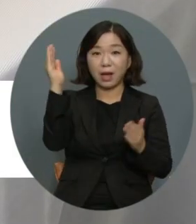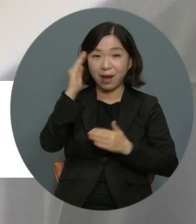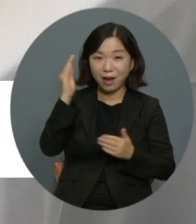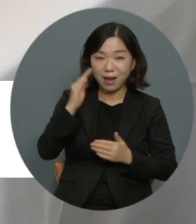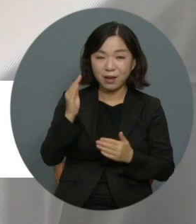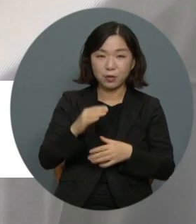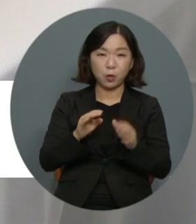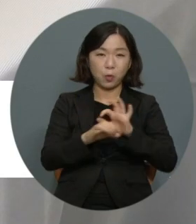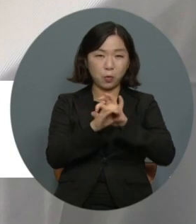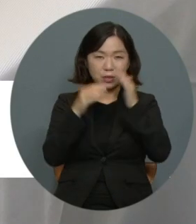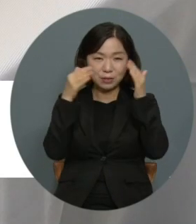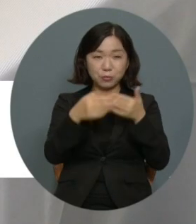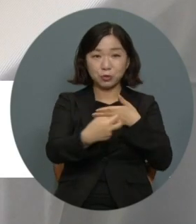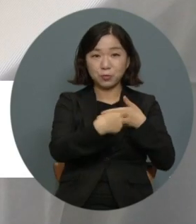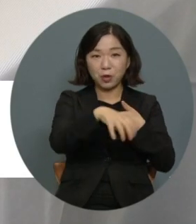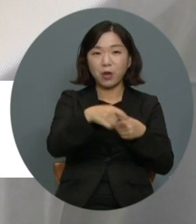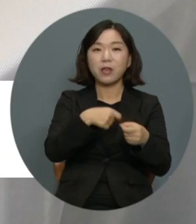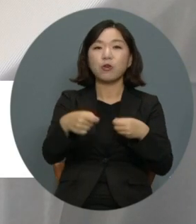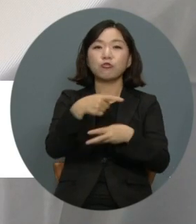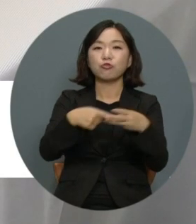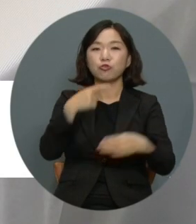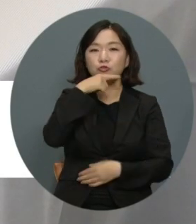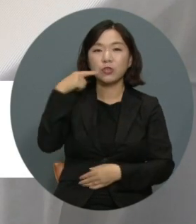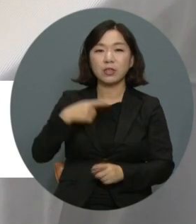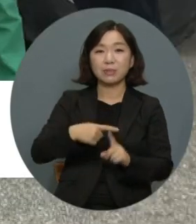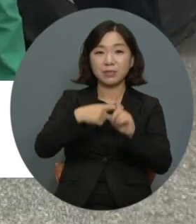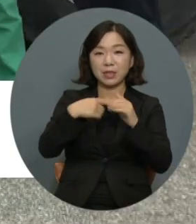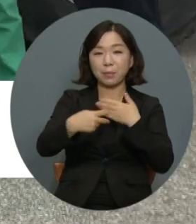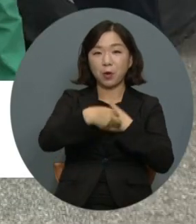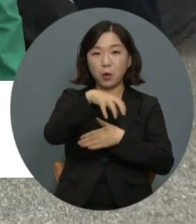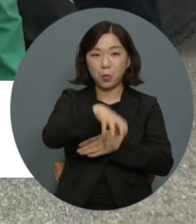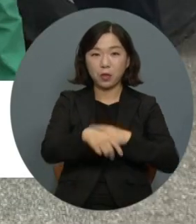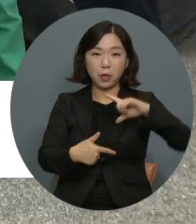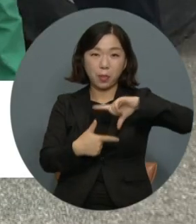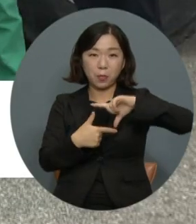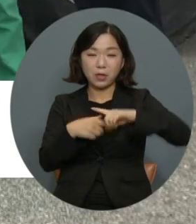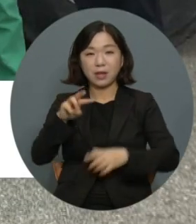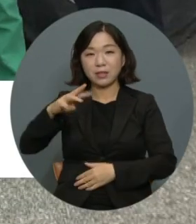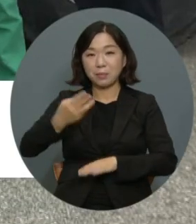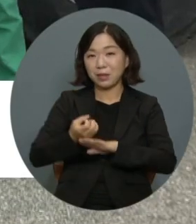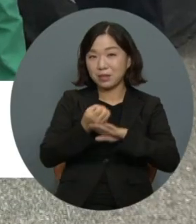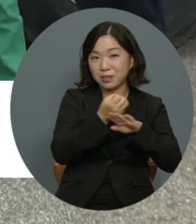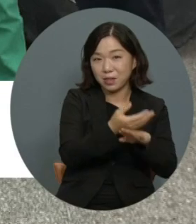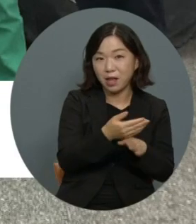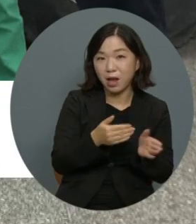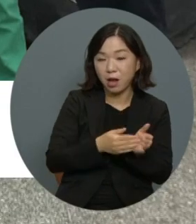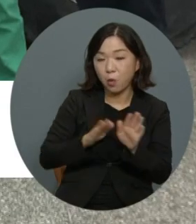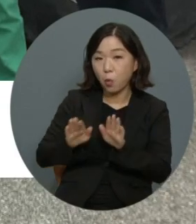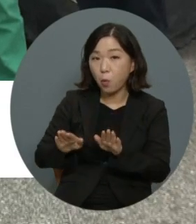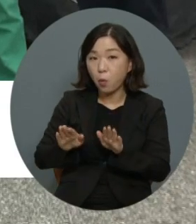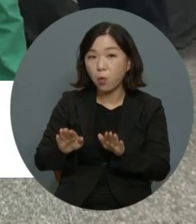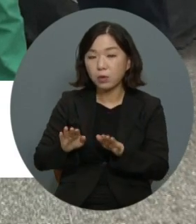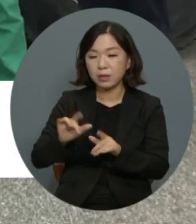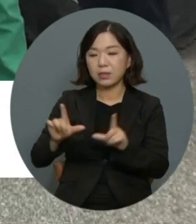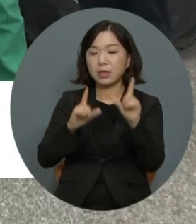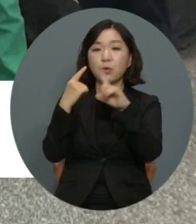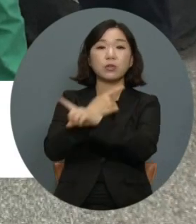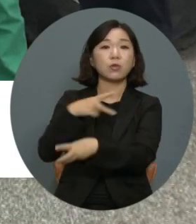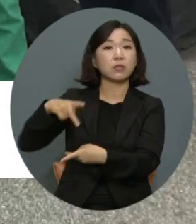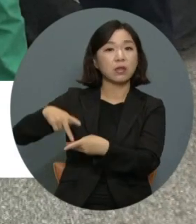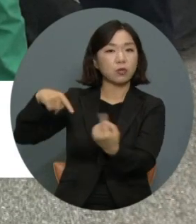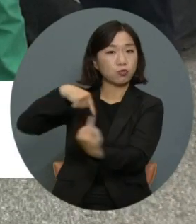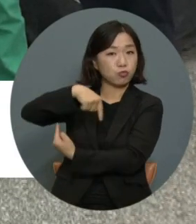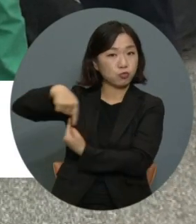거점 병원 인 영주 적십자병원 의 종가 음식 도시락 300개를 전달한 데 이어서 오늘은 생활 치료 센터 로